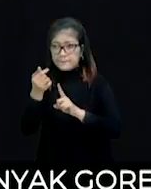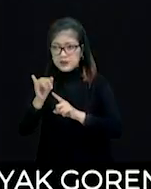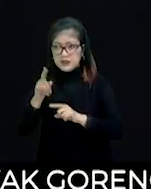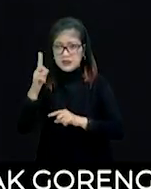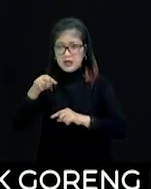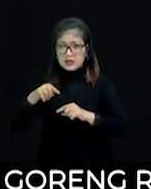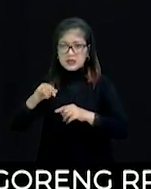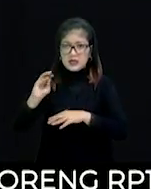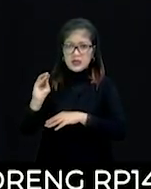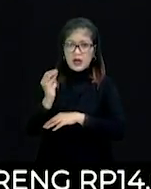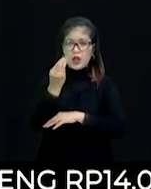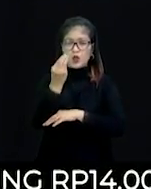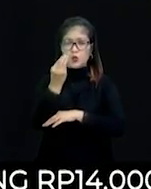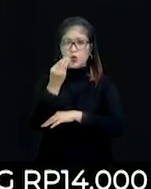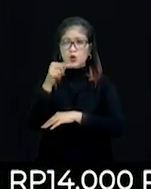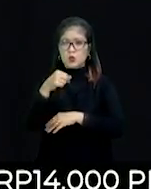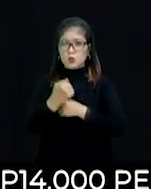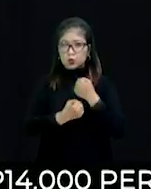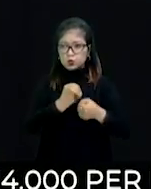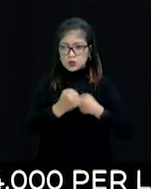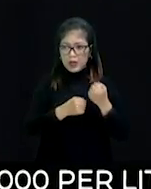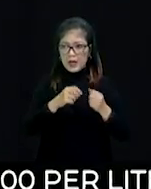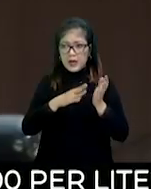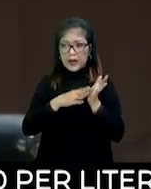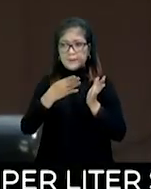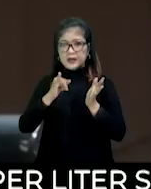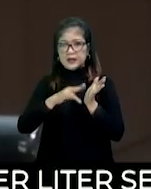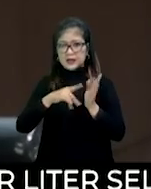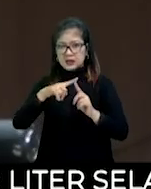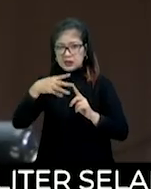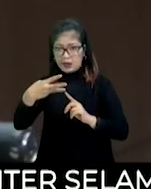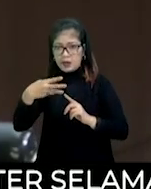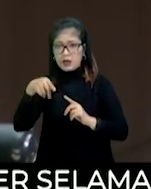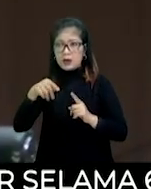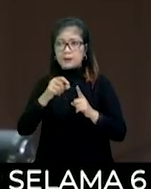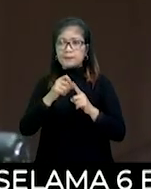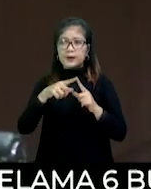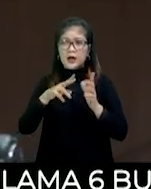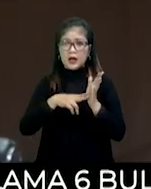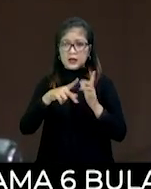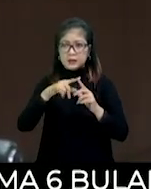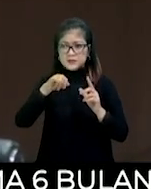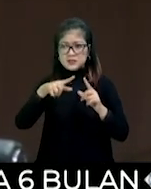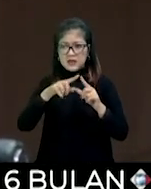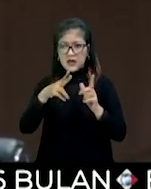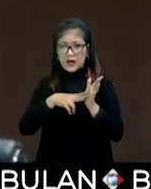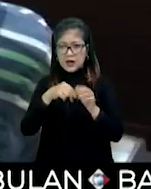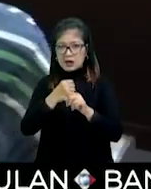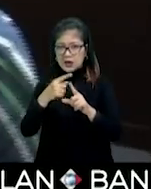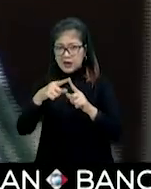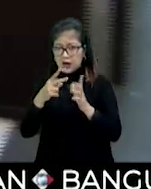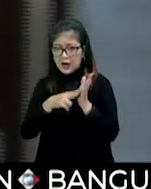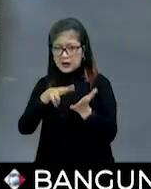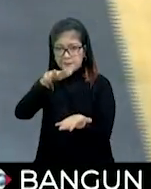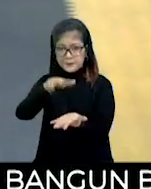Investor, serta Lukman Purnomo Sidi, Presiden Direktur PT Prima Jaringan, divonis bersalah. Jimmy Sutopo